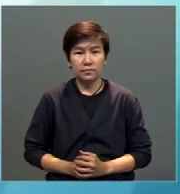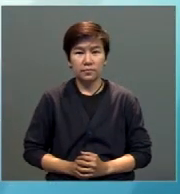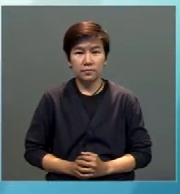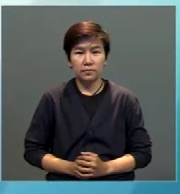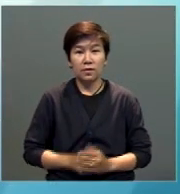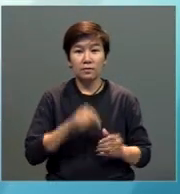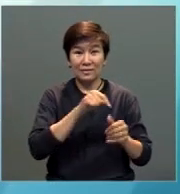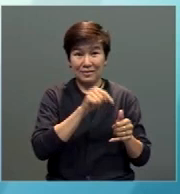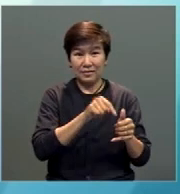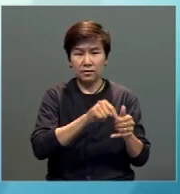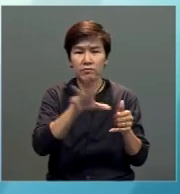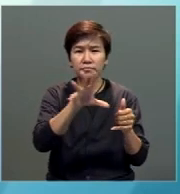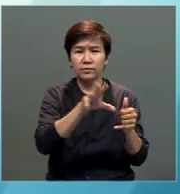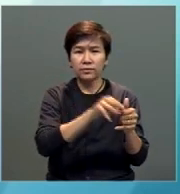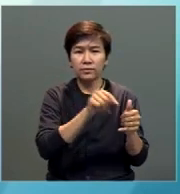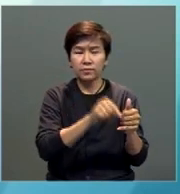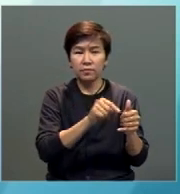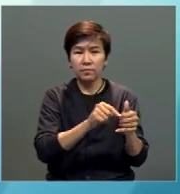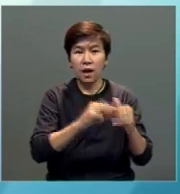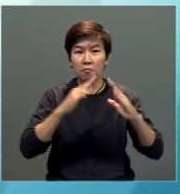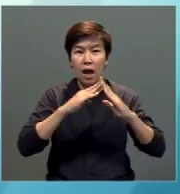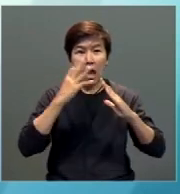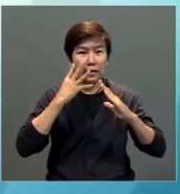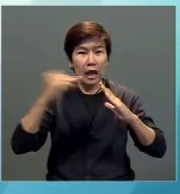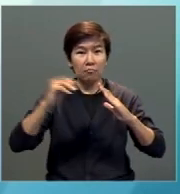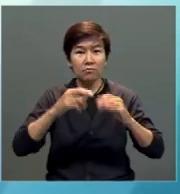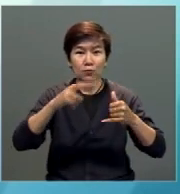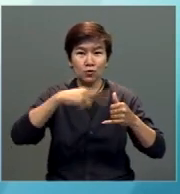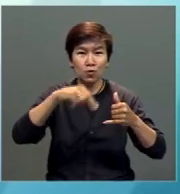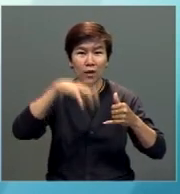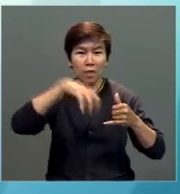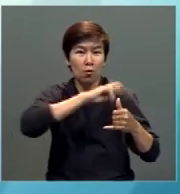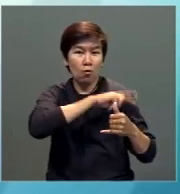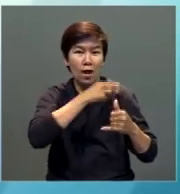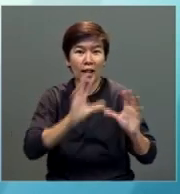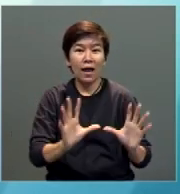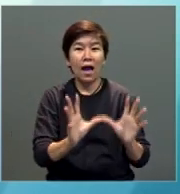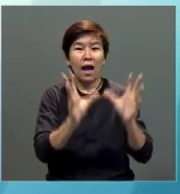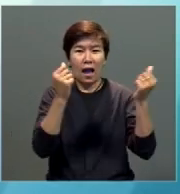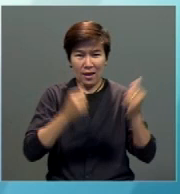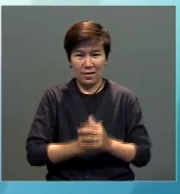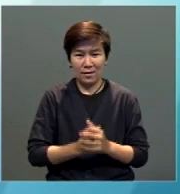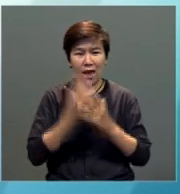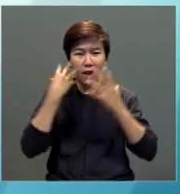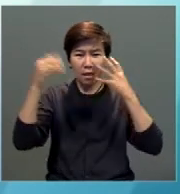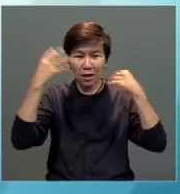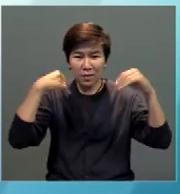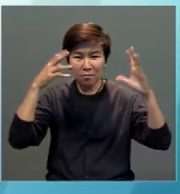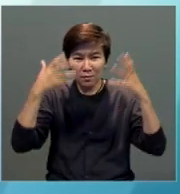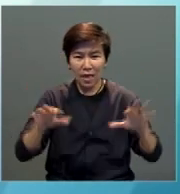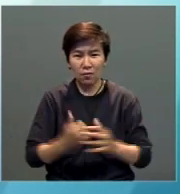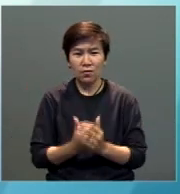ก็มีผู้ที่หายป่วยแล้วเพิ่มขึ้น 7 11คนในวันนี้รวมแล้วหายป่วย 1,000บาท 999รายแม่อีกนิดเดียวก็